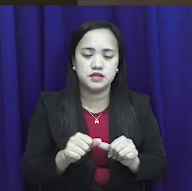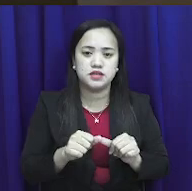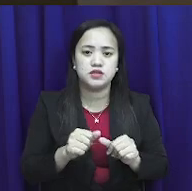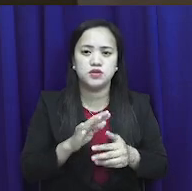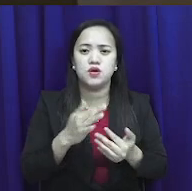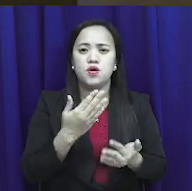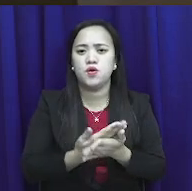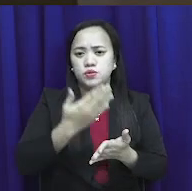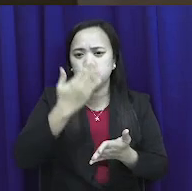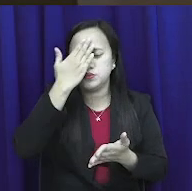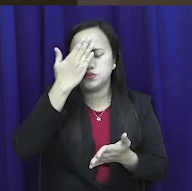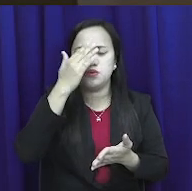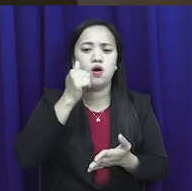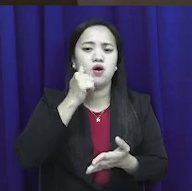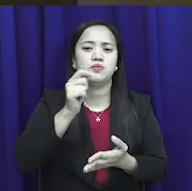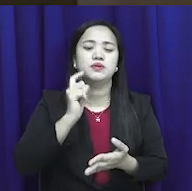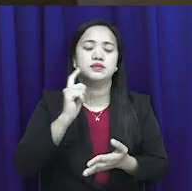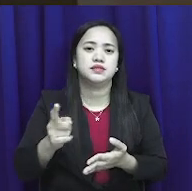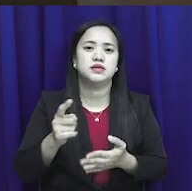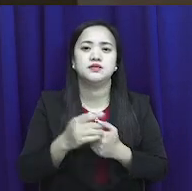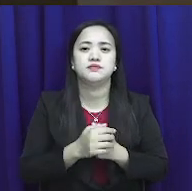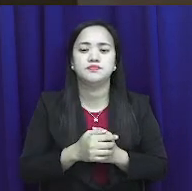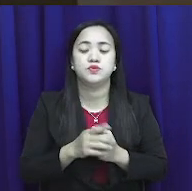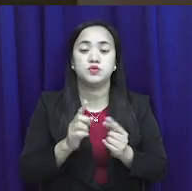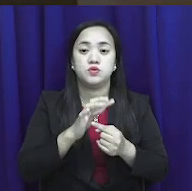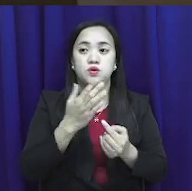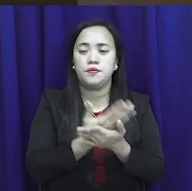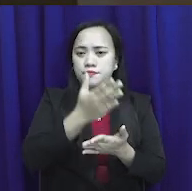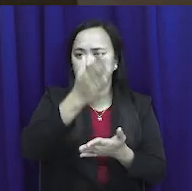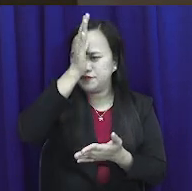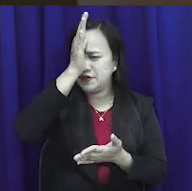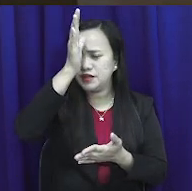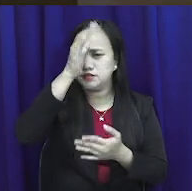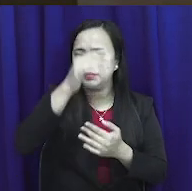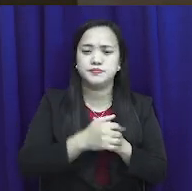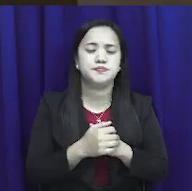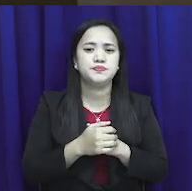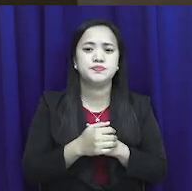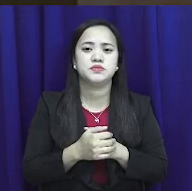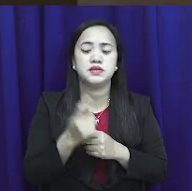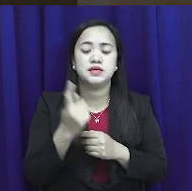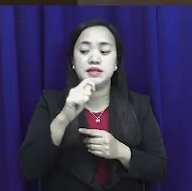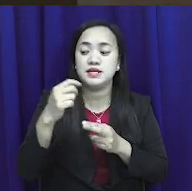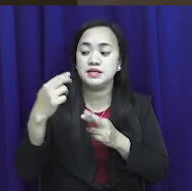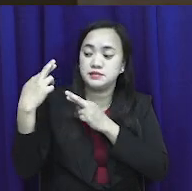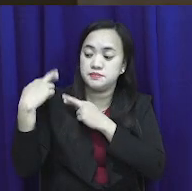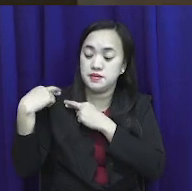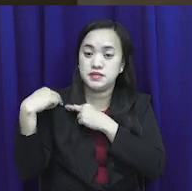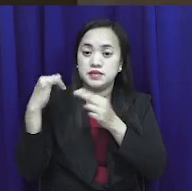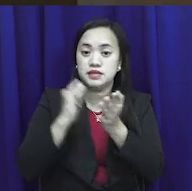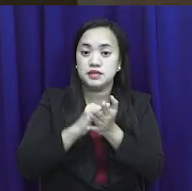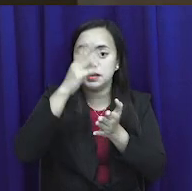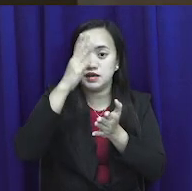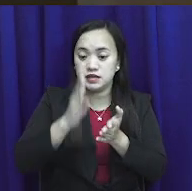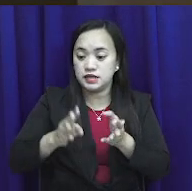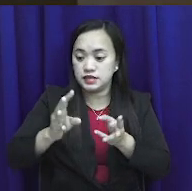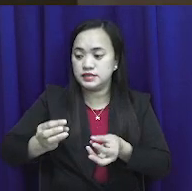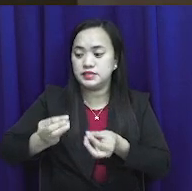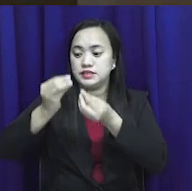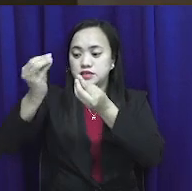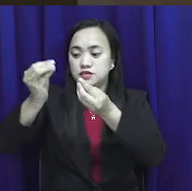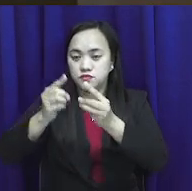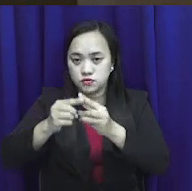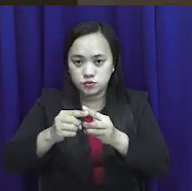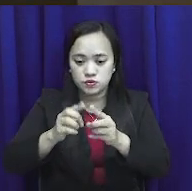e lagi ko itong binabanggit na lalo na sa mga fathers particularly yung responsibility na meron tayo sa pamilya natin bilang